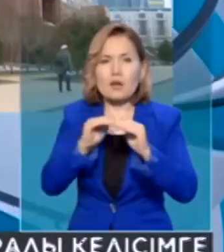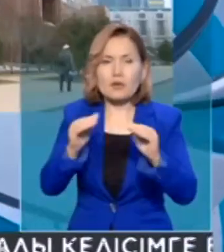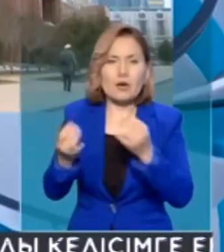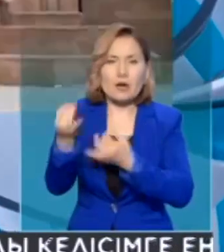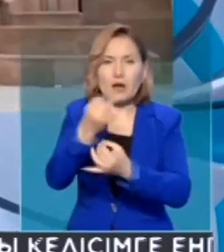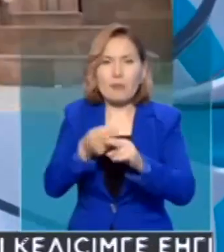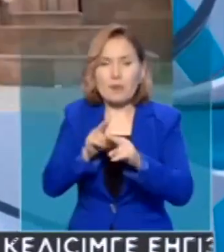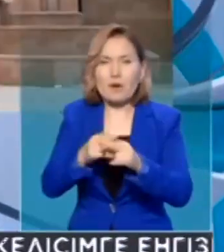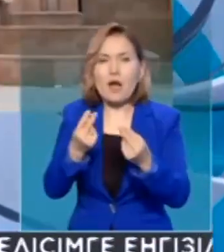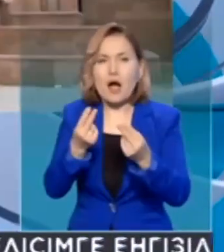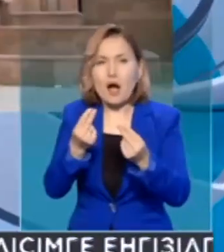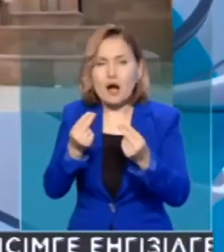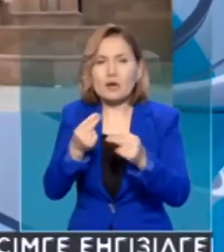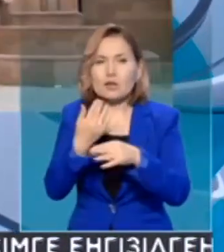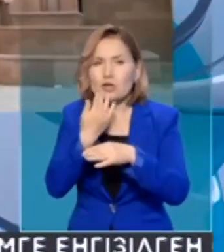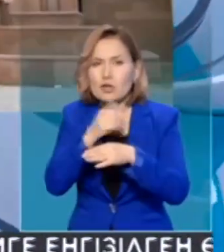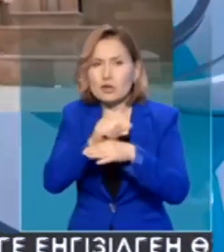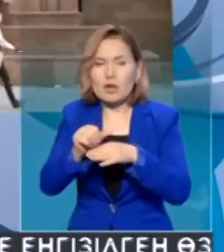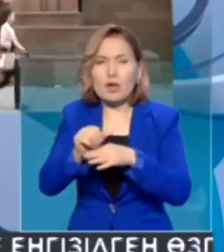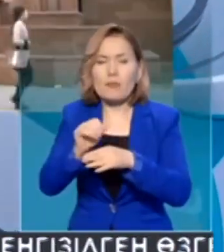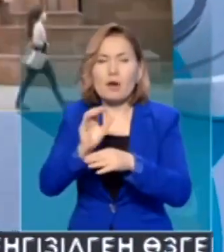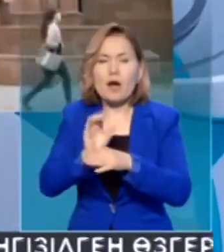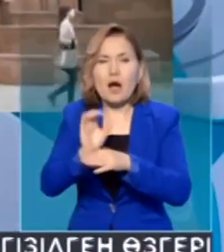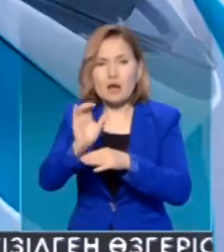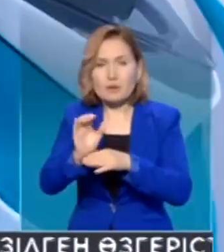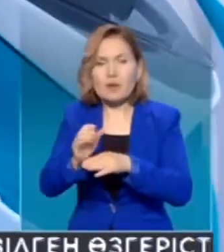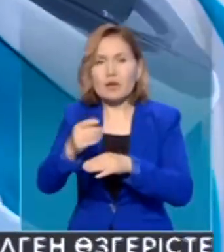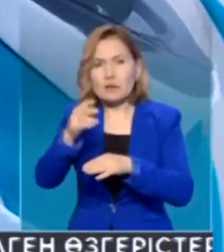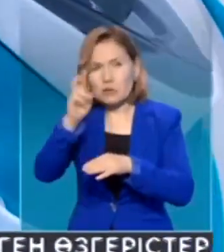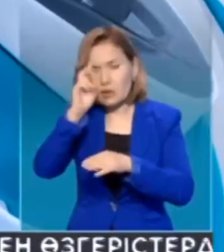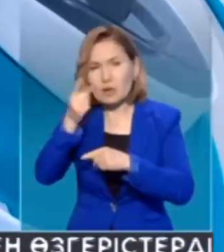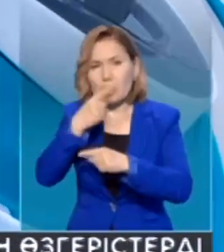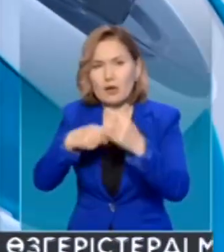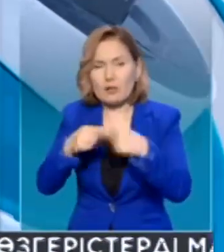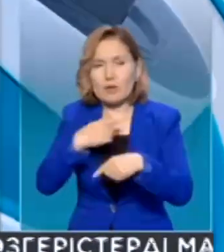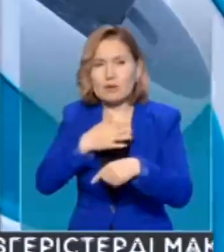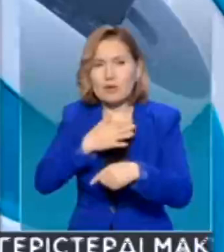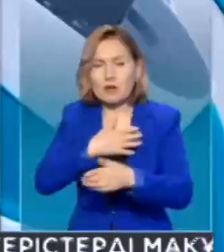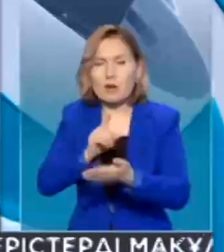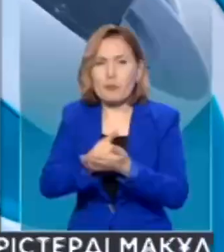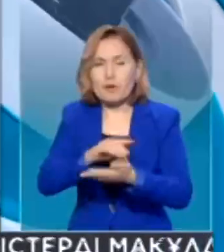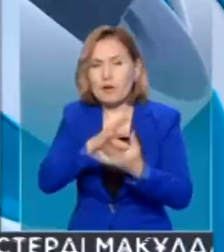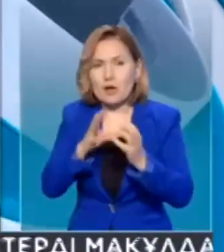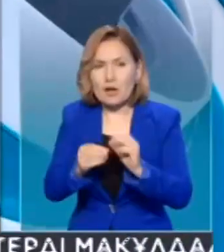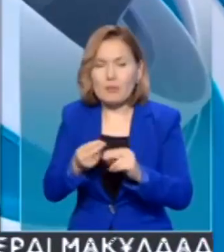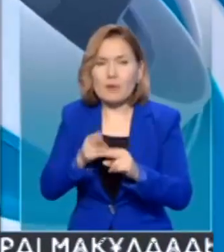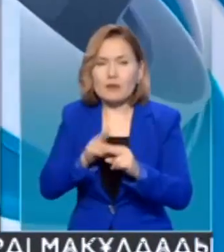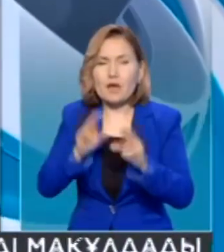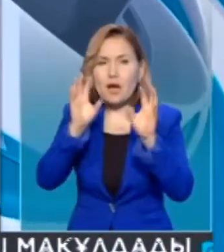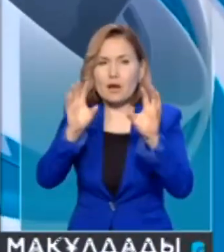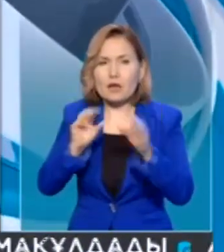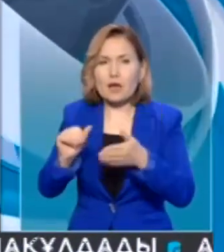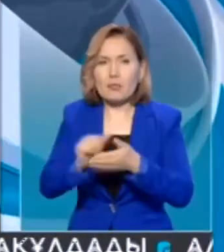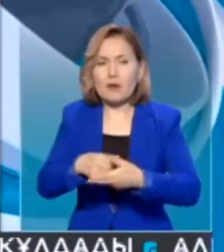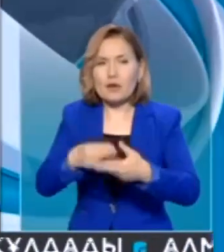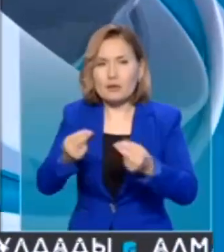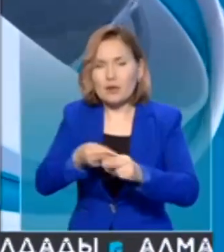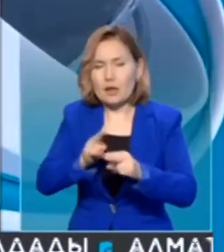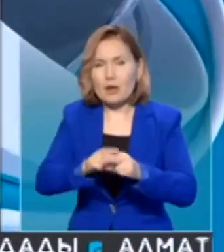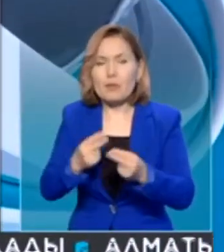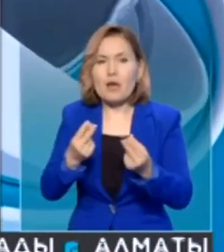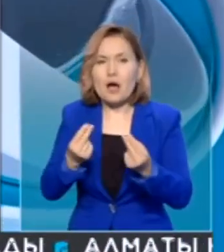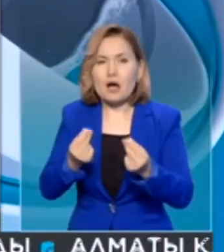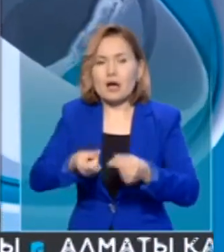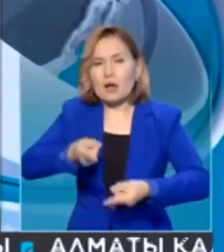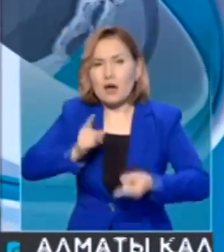салып, ақша аударылған елдермен арнайы келісімшартқа отыру керек дейді. Біріккен ұлттар ұйымы жанынан қабылданған конвенция нормалары бойынша қаржының